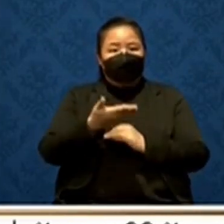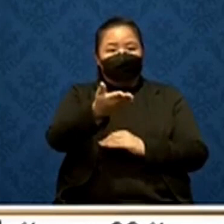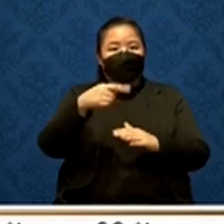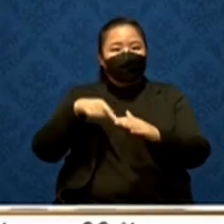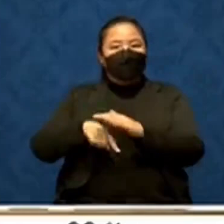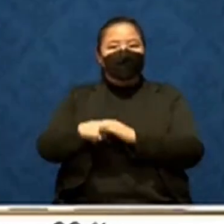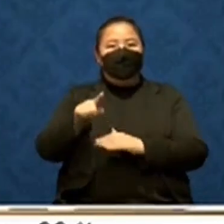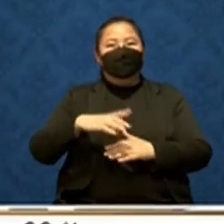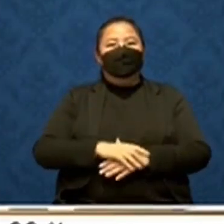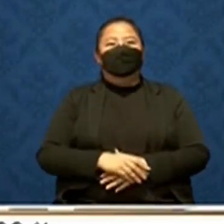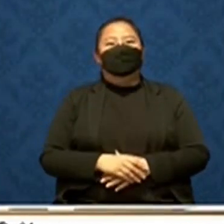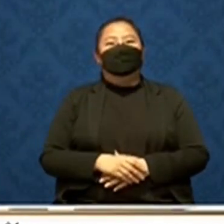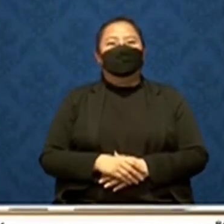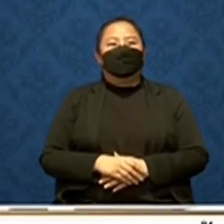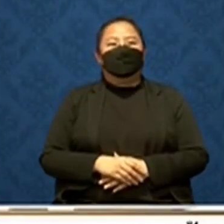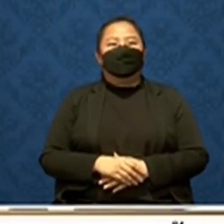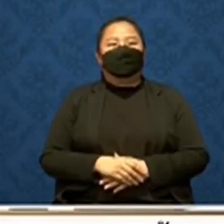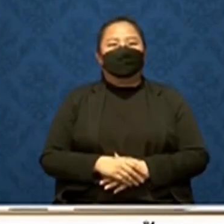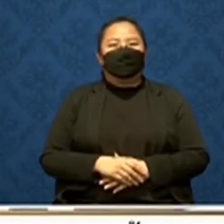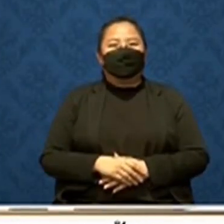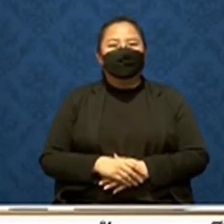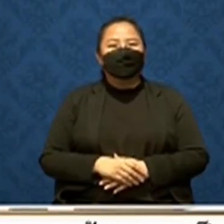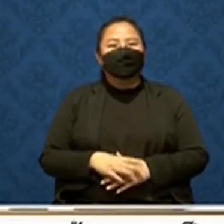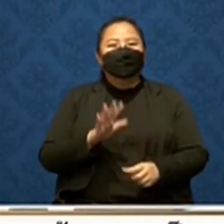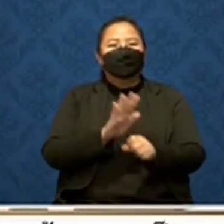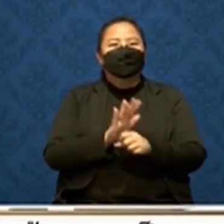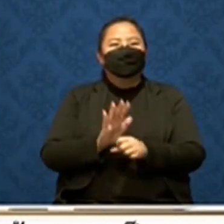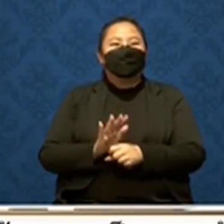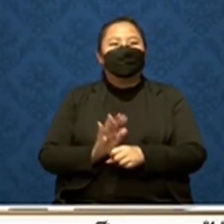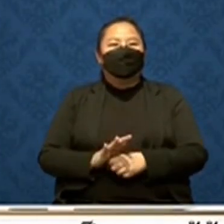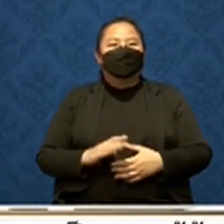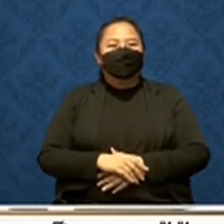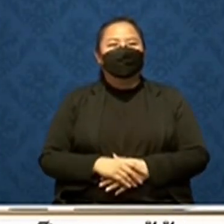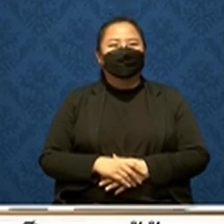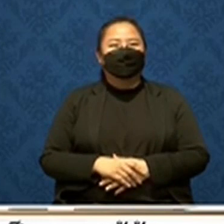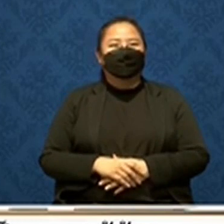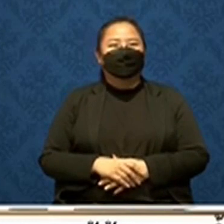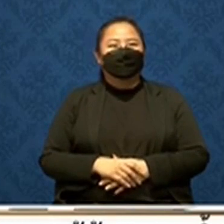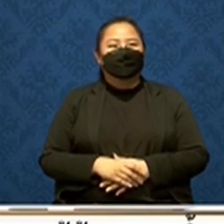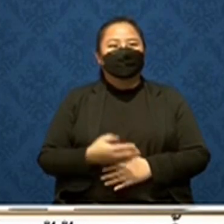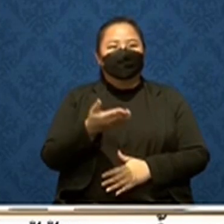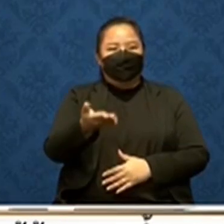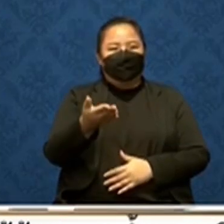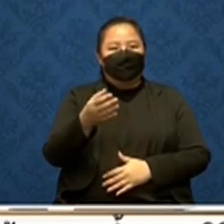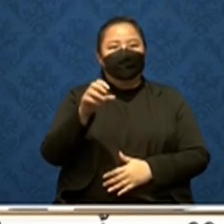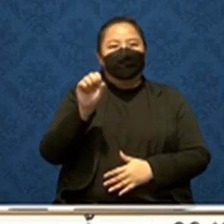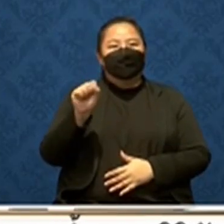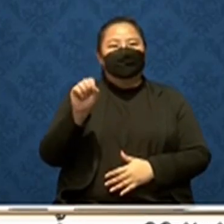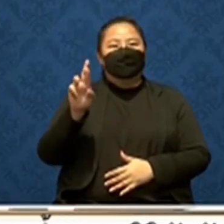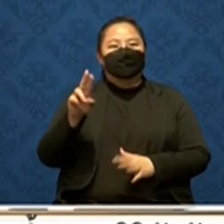เชยเลยเชิน aliั่งลแล้วกับพอลักษั่อน awhile formaเจินท่านสรนต่อกรับ